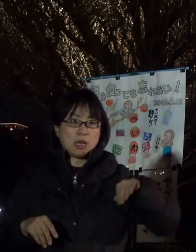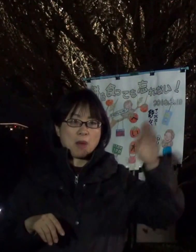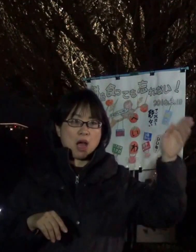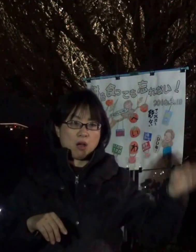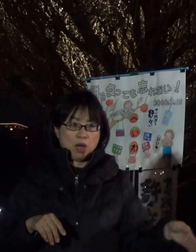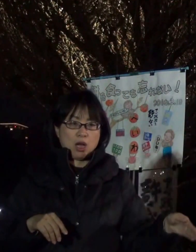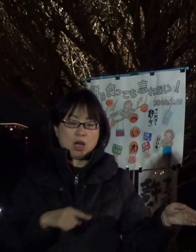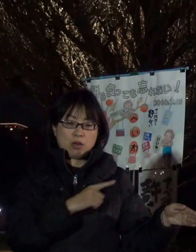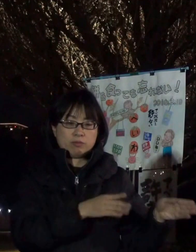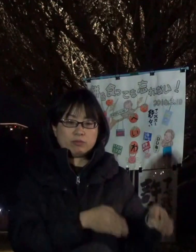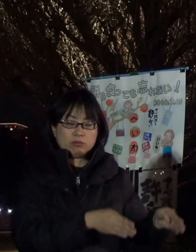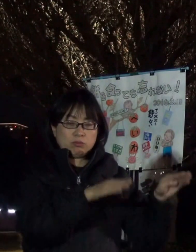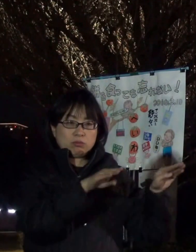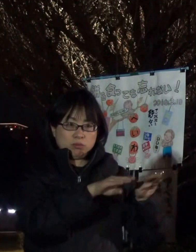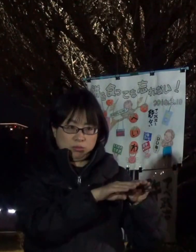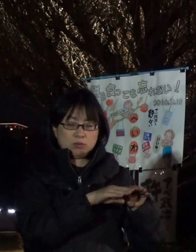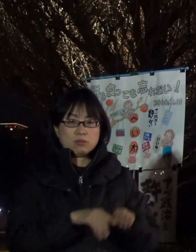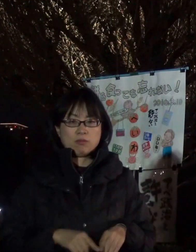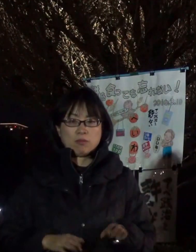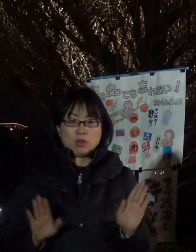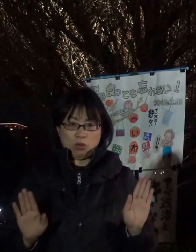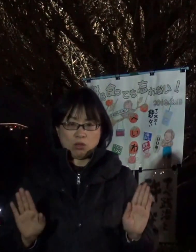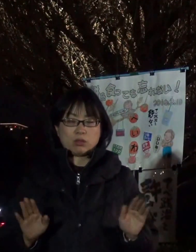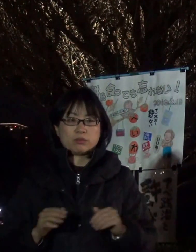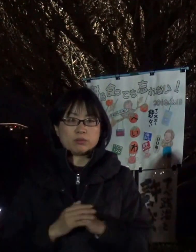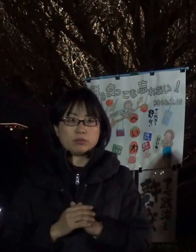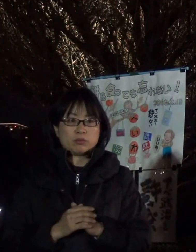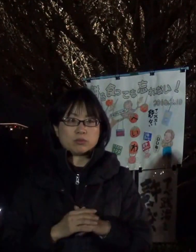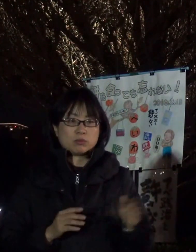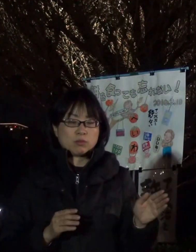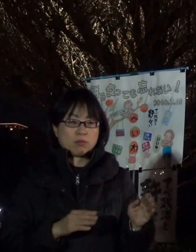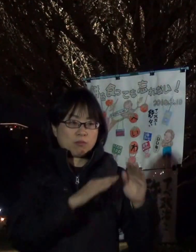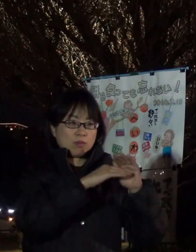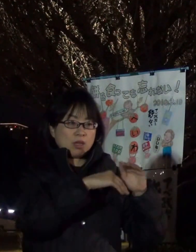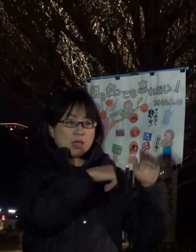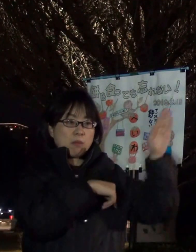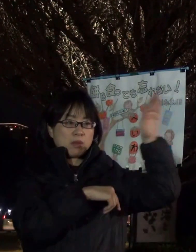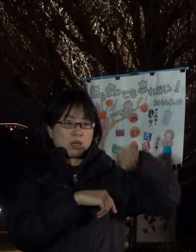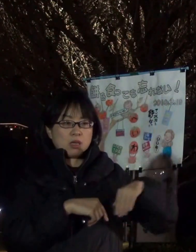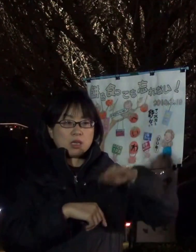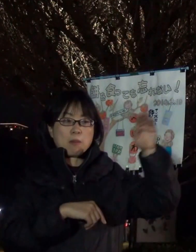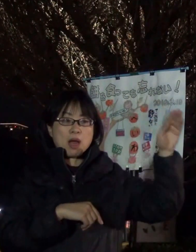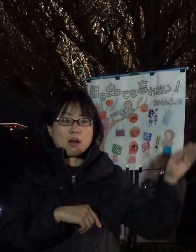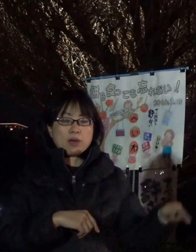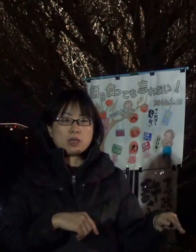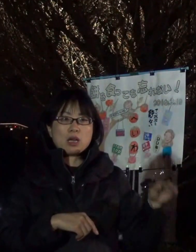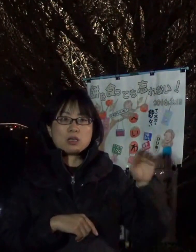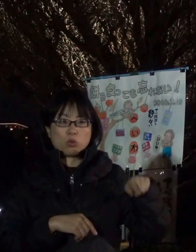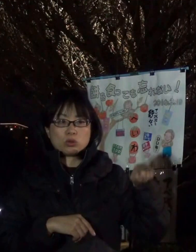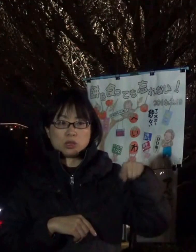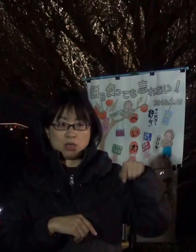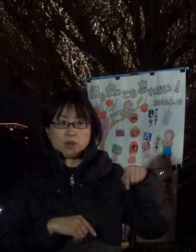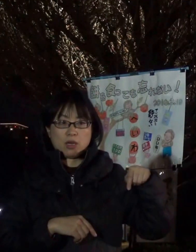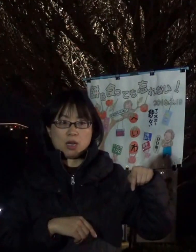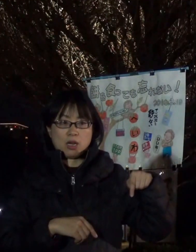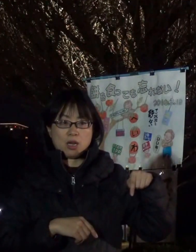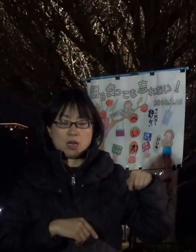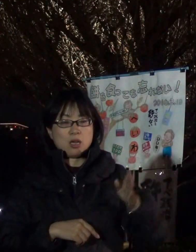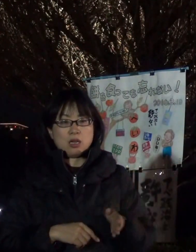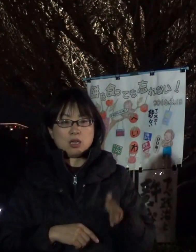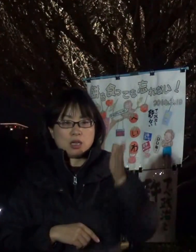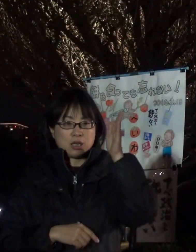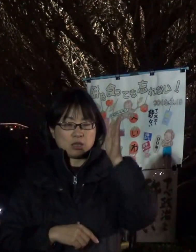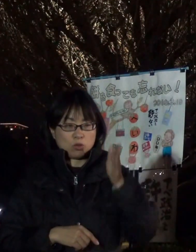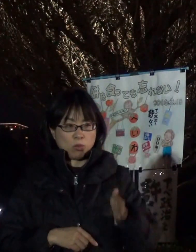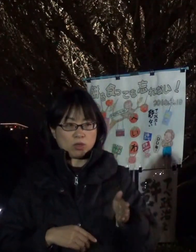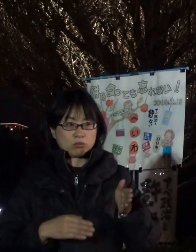。で、今まで東電は山側から凍結を始めて地下水の流れを止めるというお